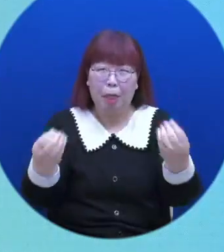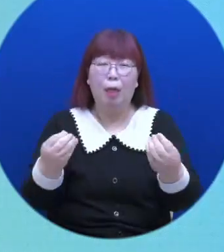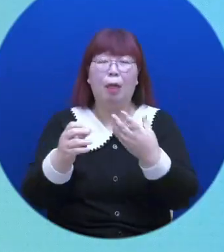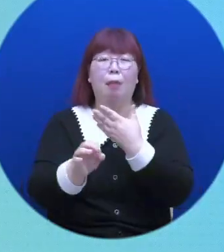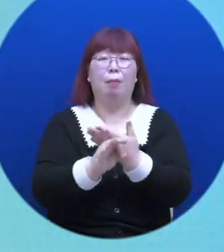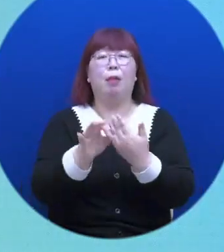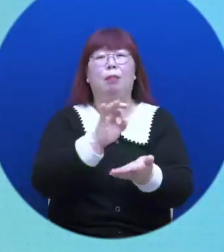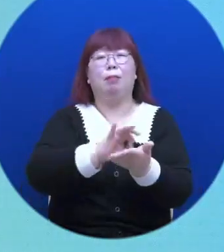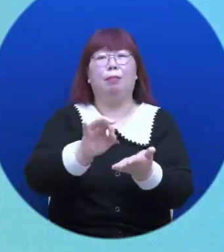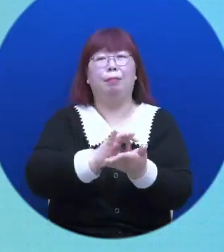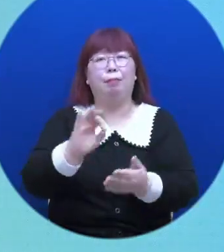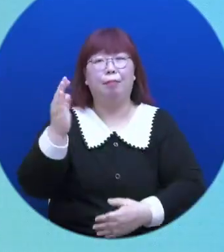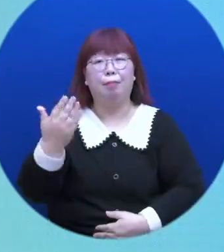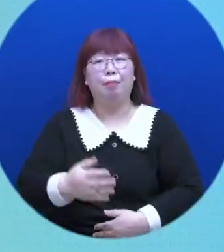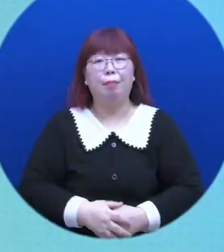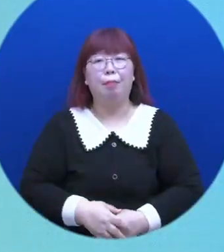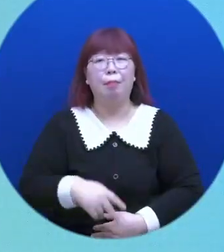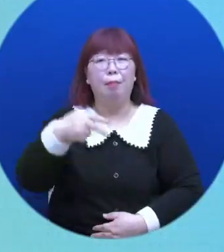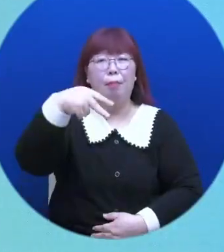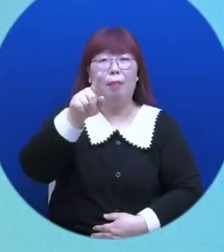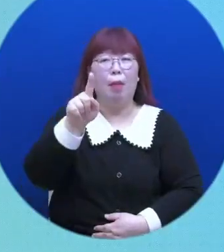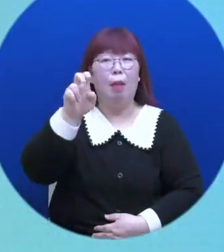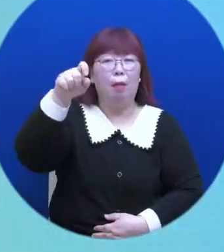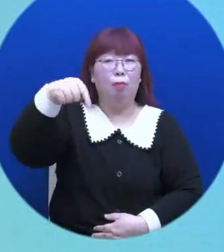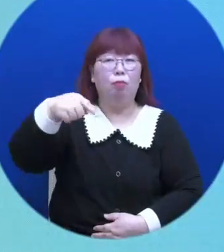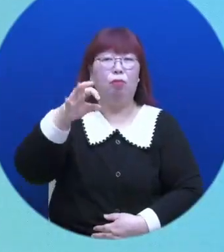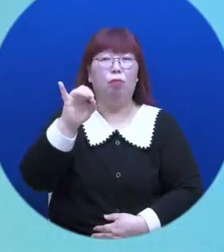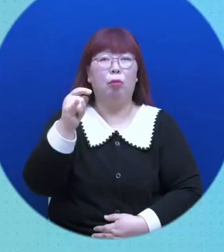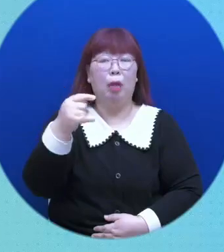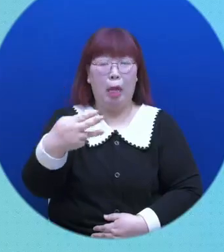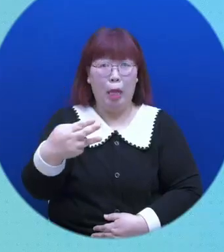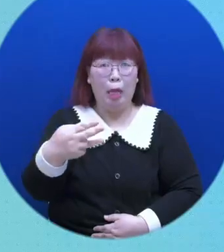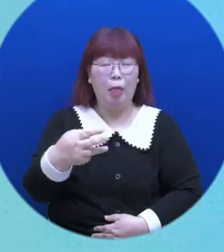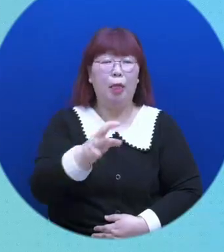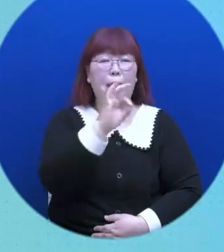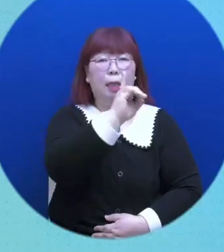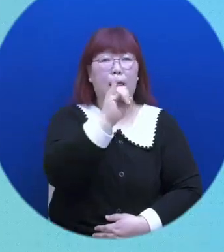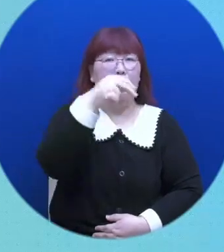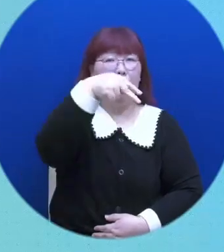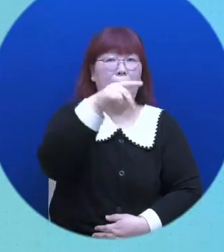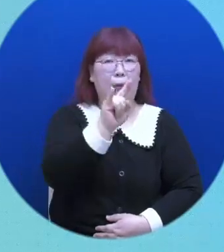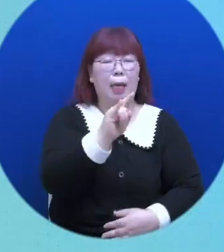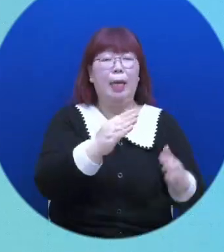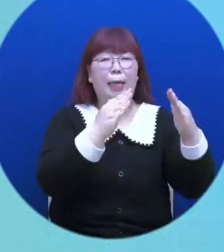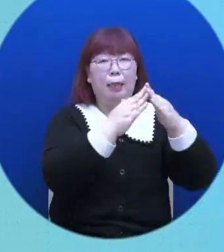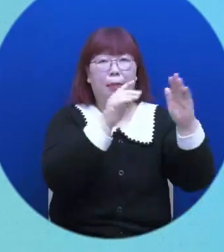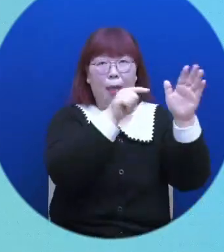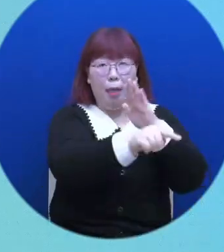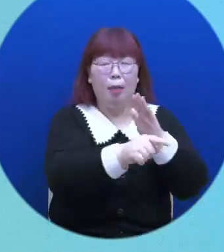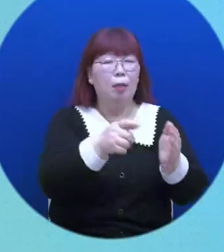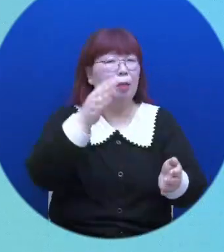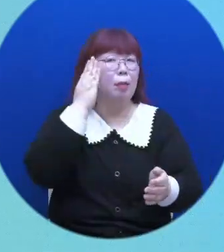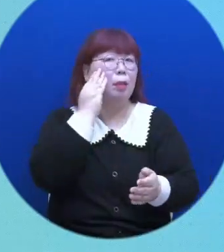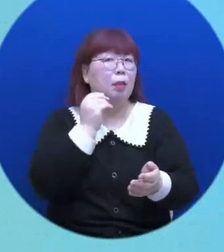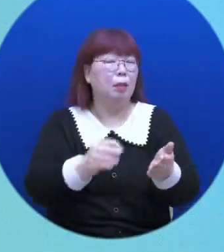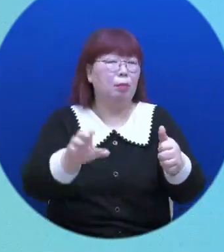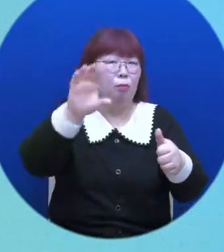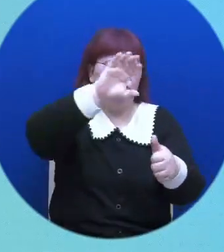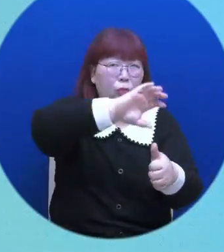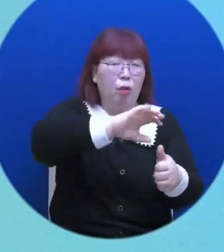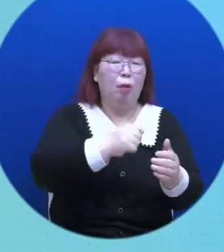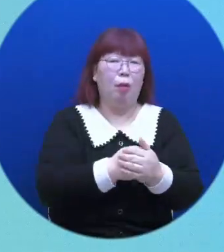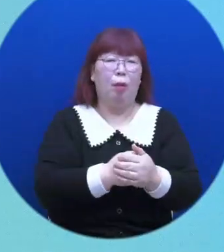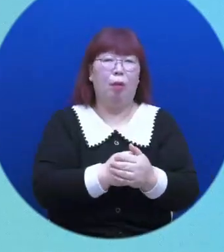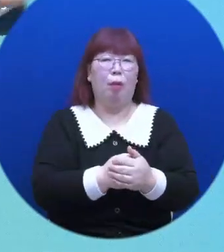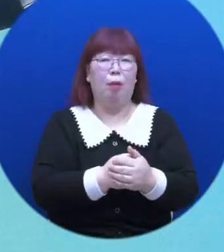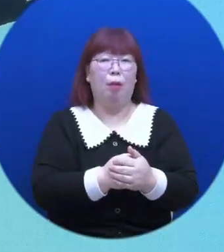쏩니다. 여러분, 사무엘이 이세 집에 가서 기름을 붓습니다. 여러분, 큰아들 엘리압이